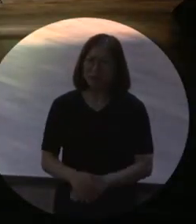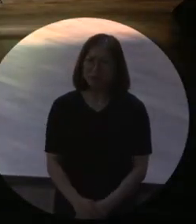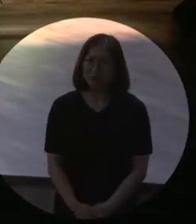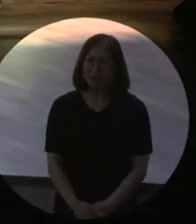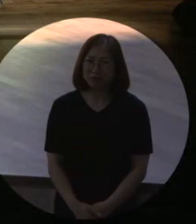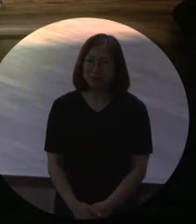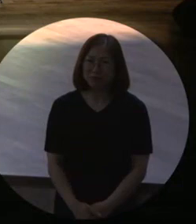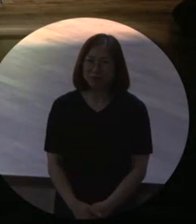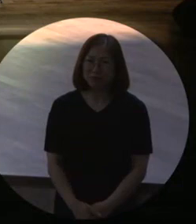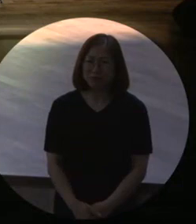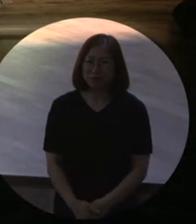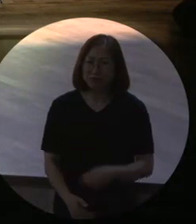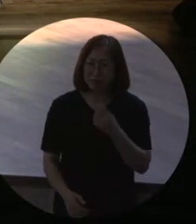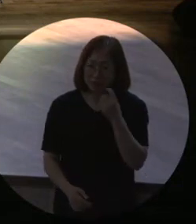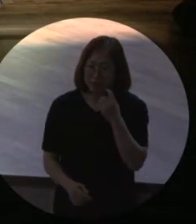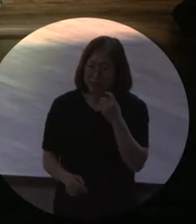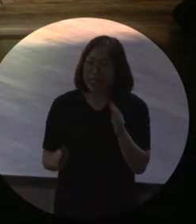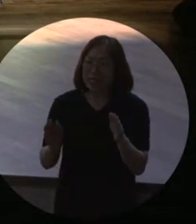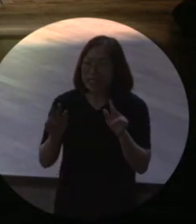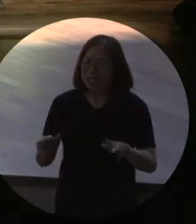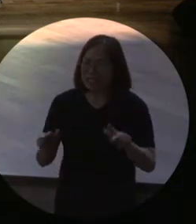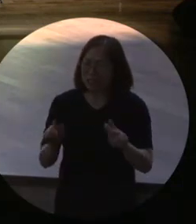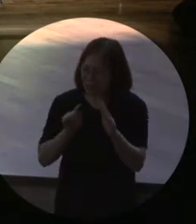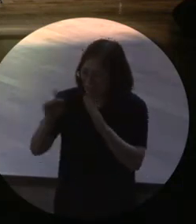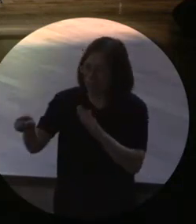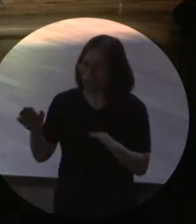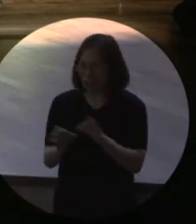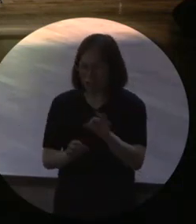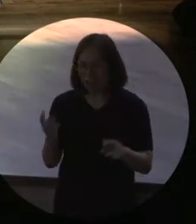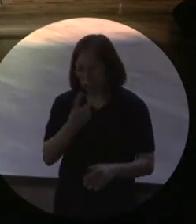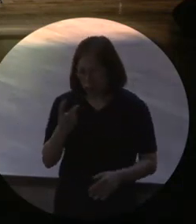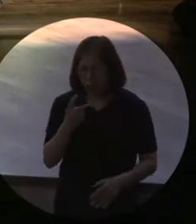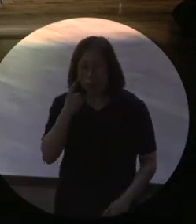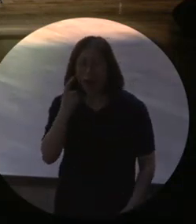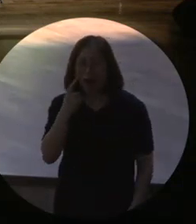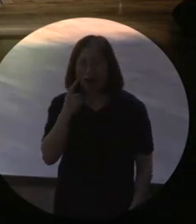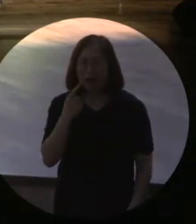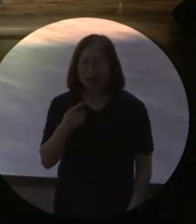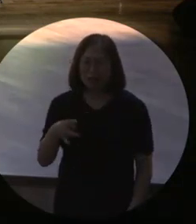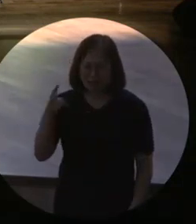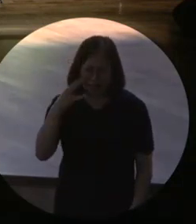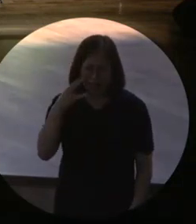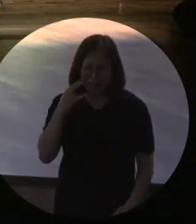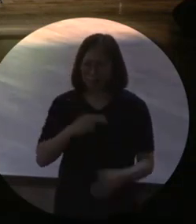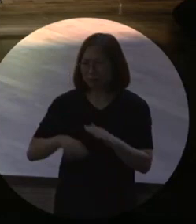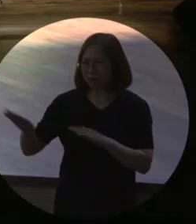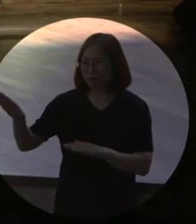아니 지금 나가서 시장 조사 해오라고 당장. 아, 네 알겠습니다. 죄송합니다.